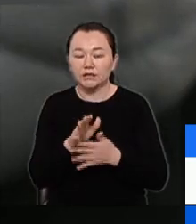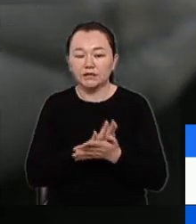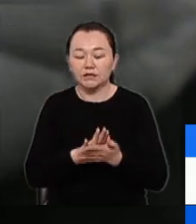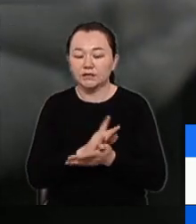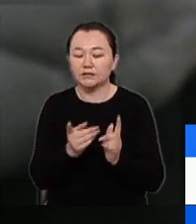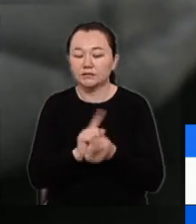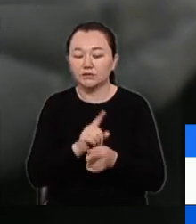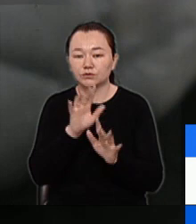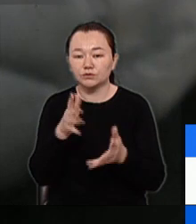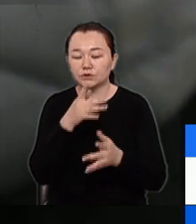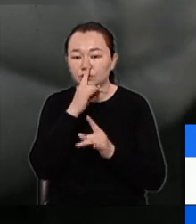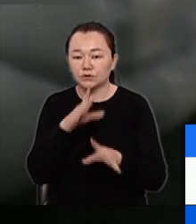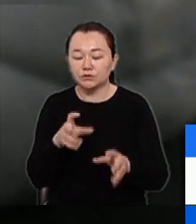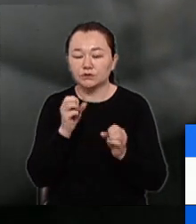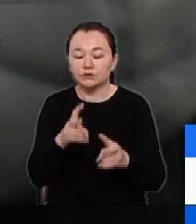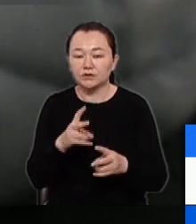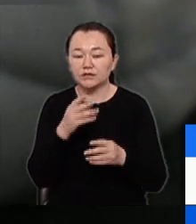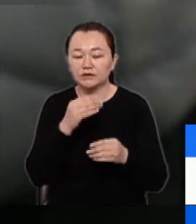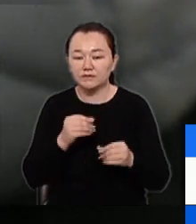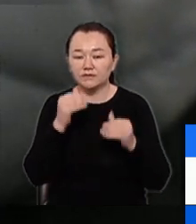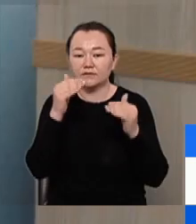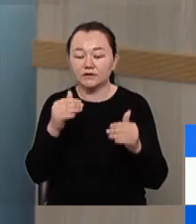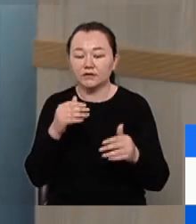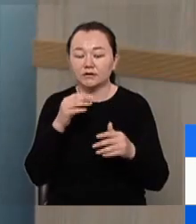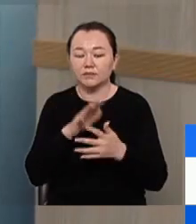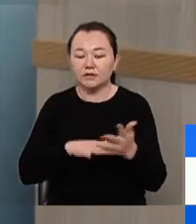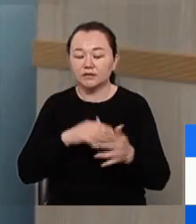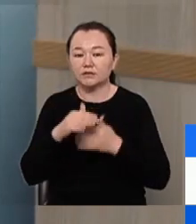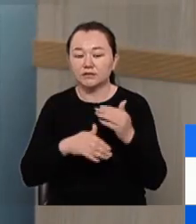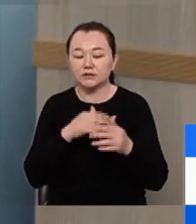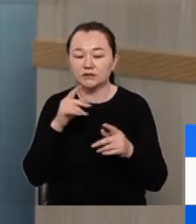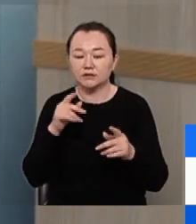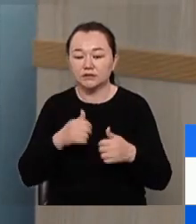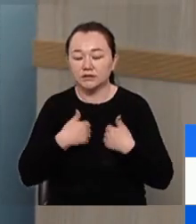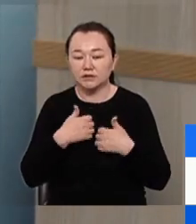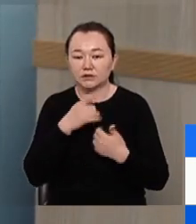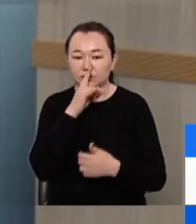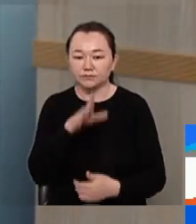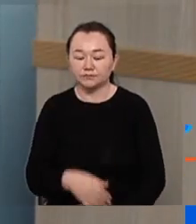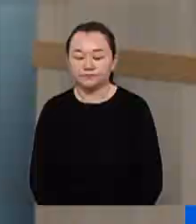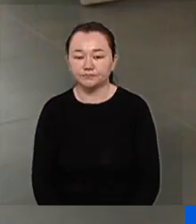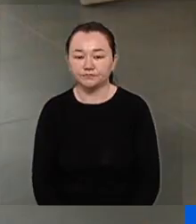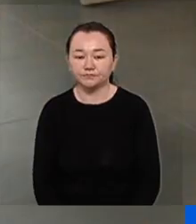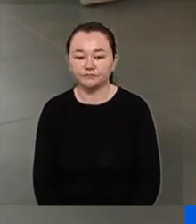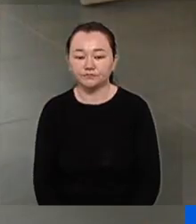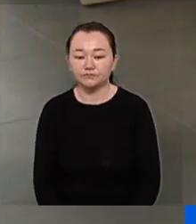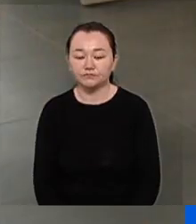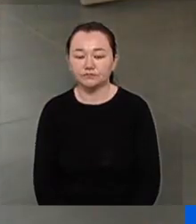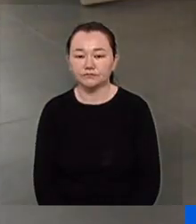изменений не произойдет так как инфляционный процесс не будет разгоняться стремительно и лемана райбеков Сергей Шуйский